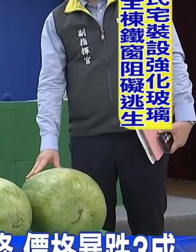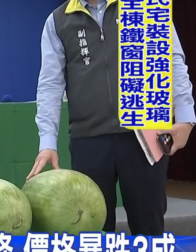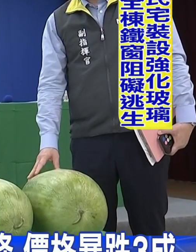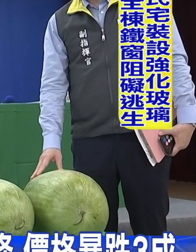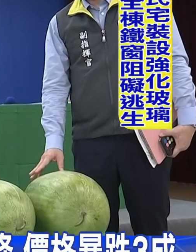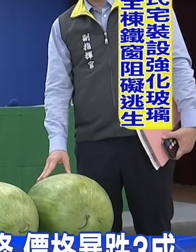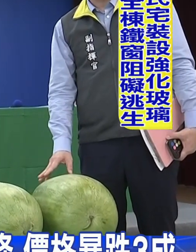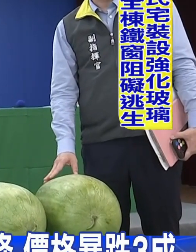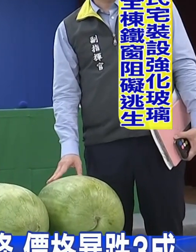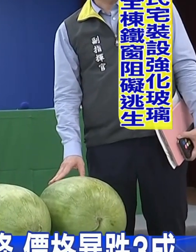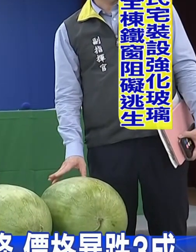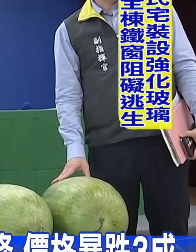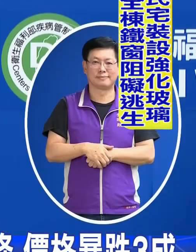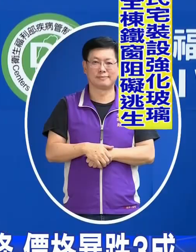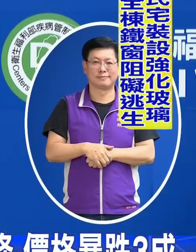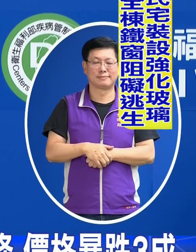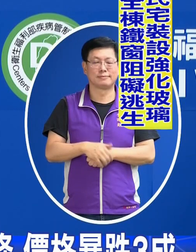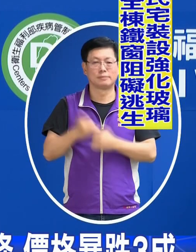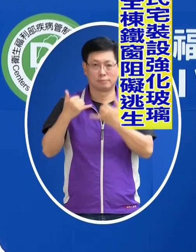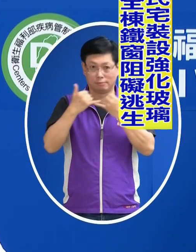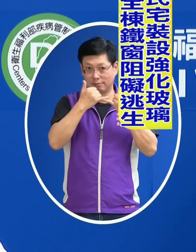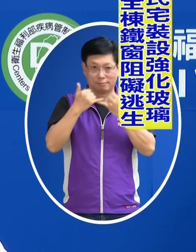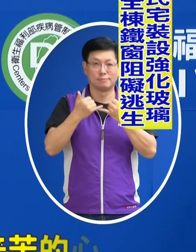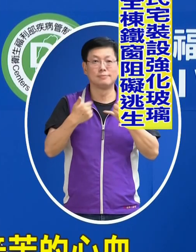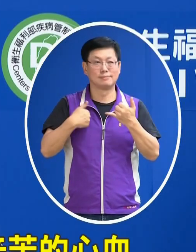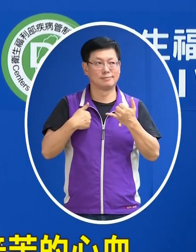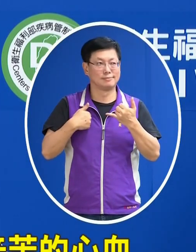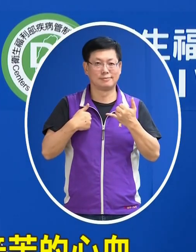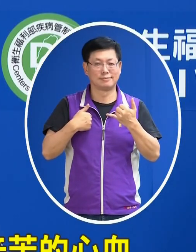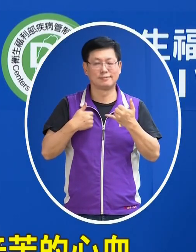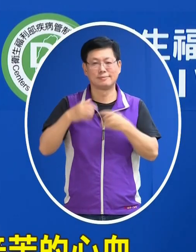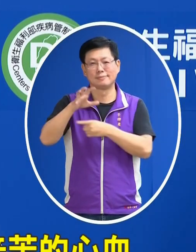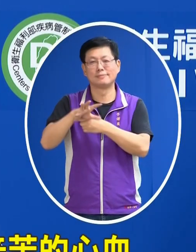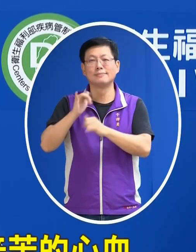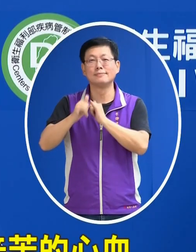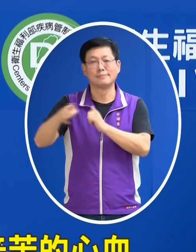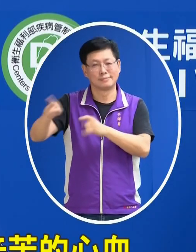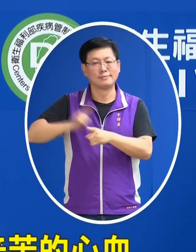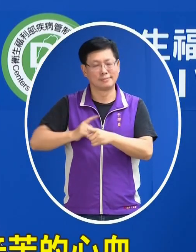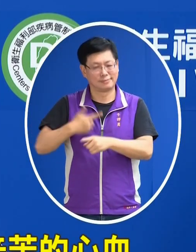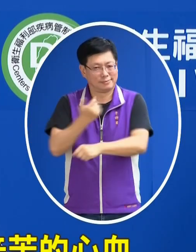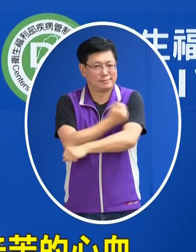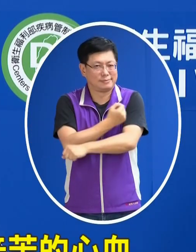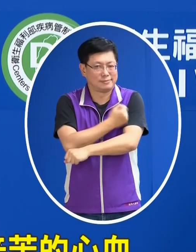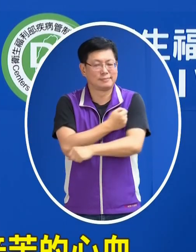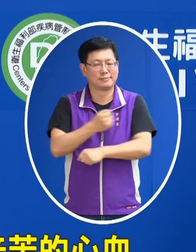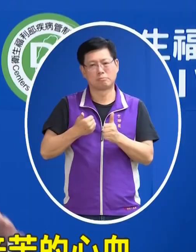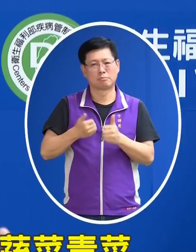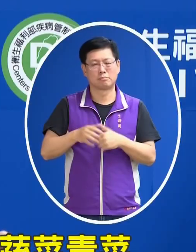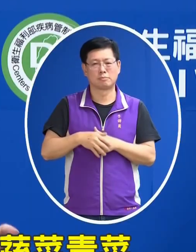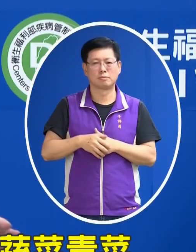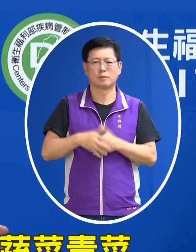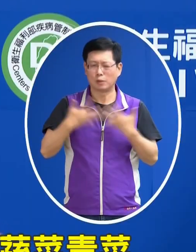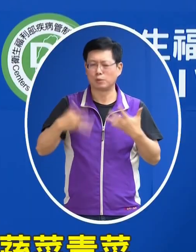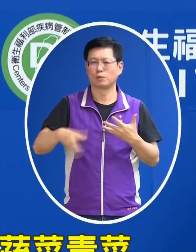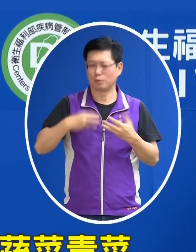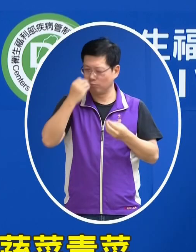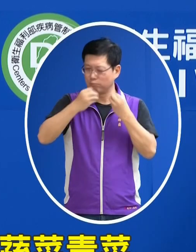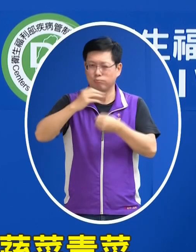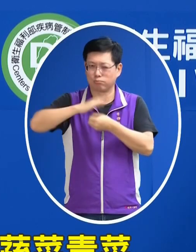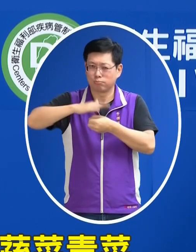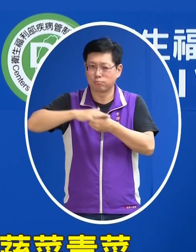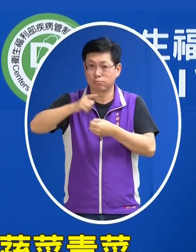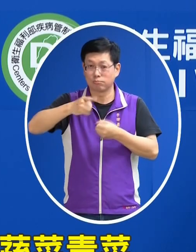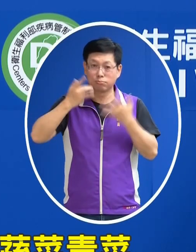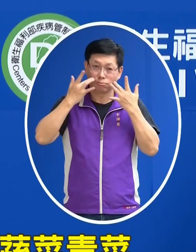部长都要帮忙业配西瓜。 西瓜是我们这农民非常辛苦的心血了，多补充一下